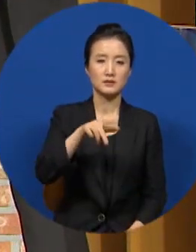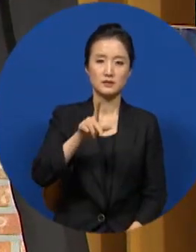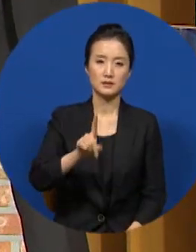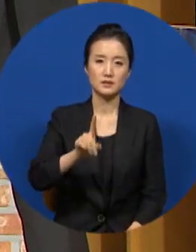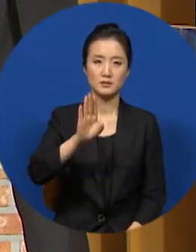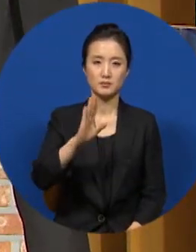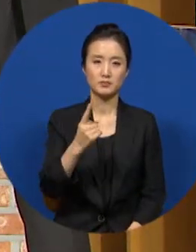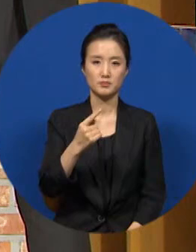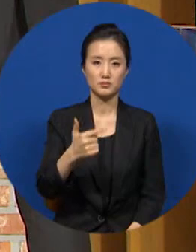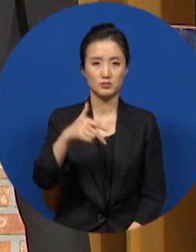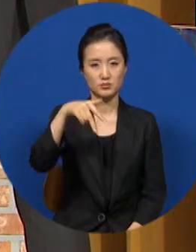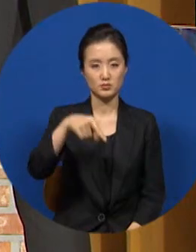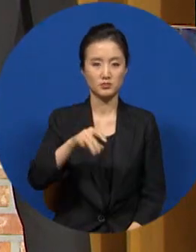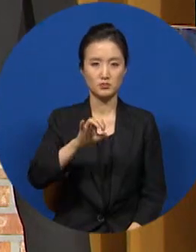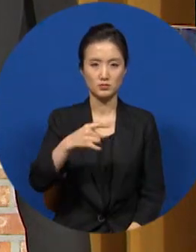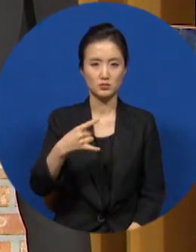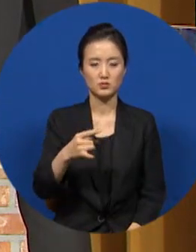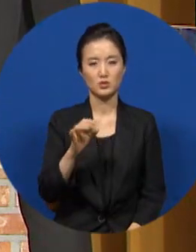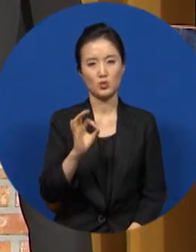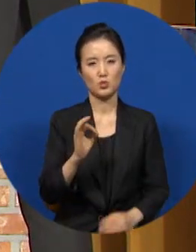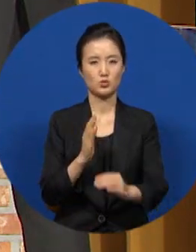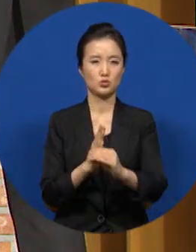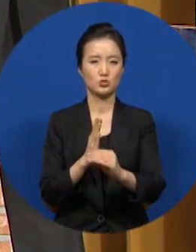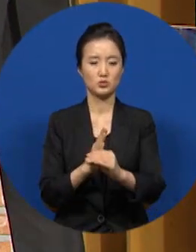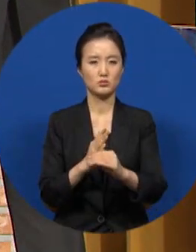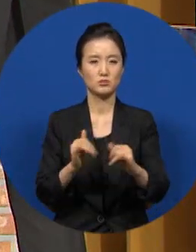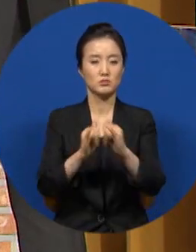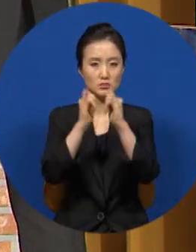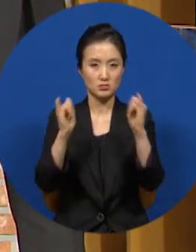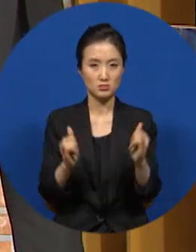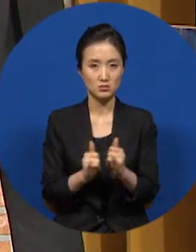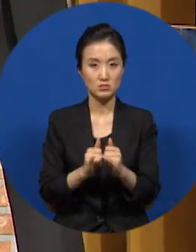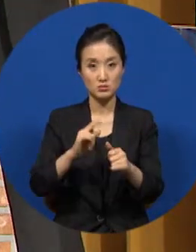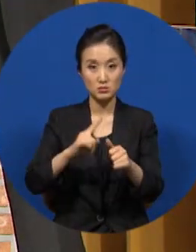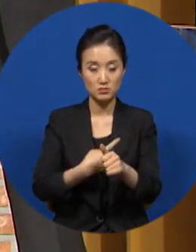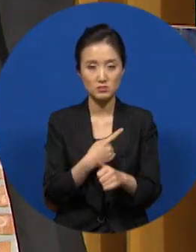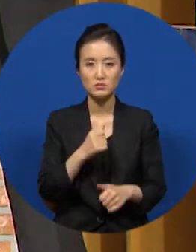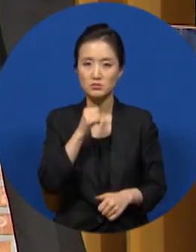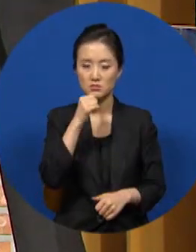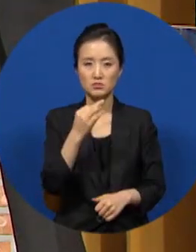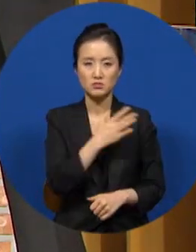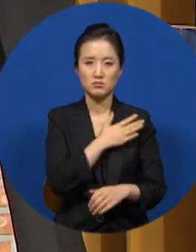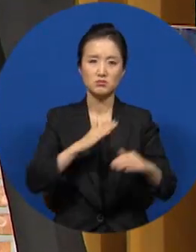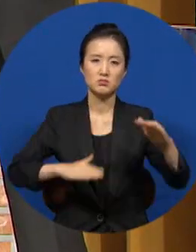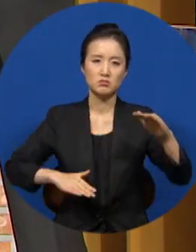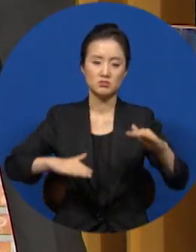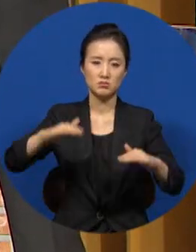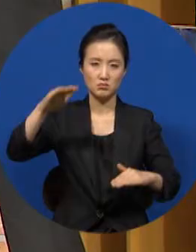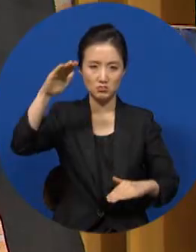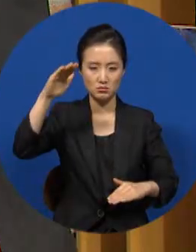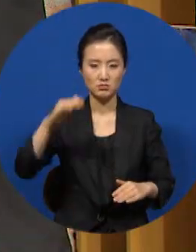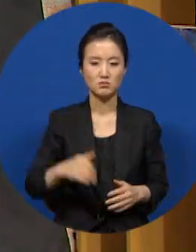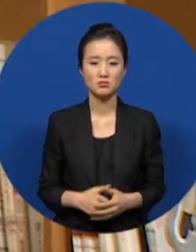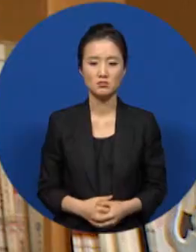심화되면서 가난한 사람과 부자 격차는 점점 더 커집니다. 빈익빈 부익부 현상이 굉장히